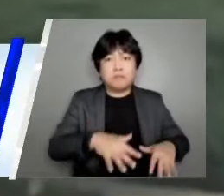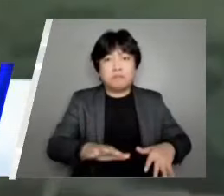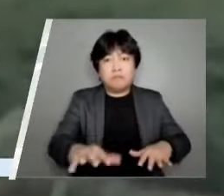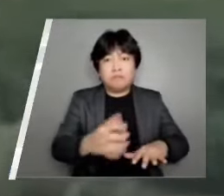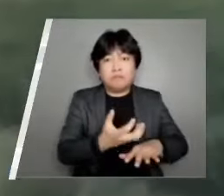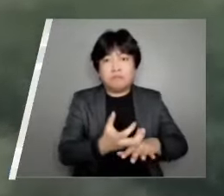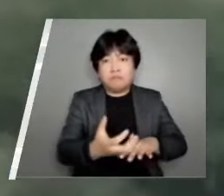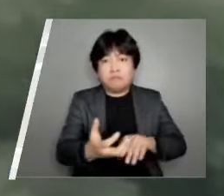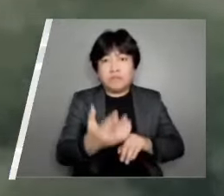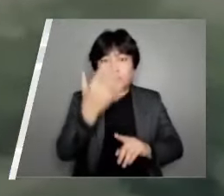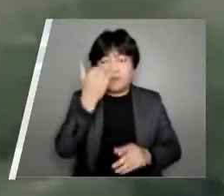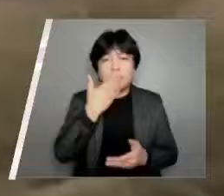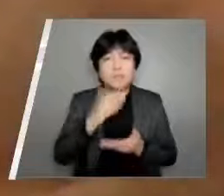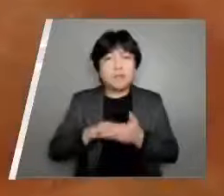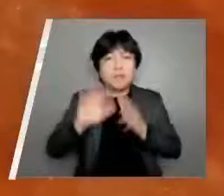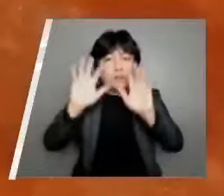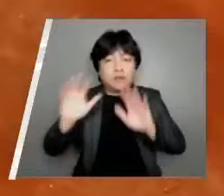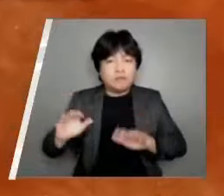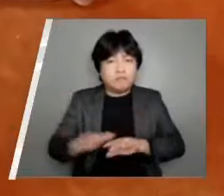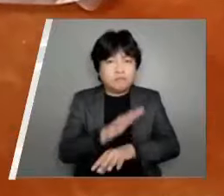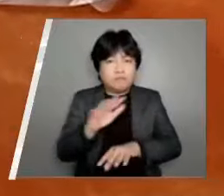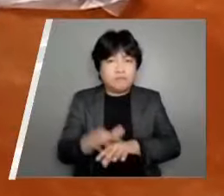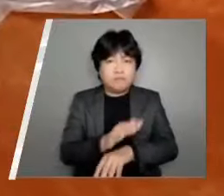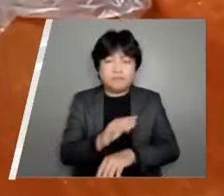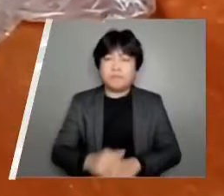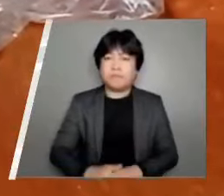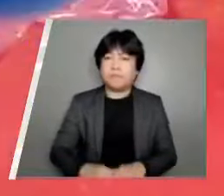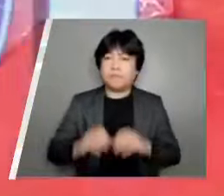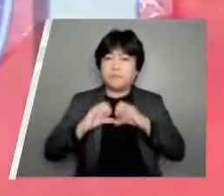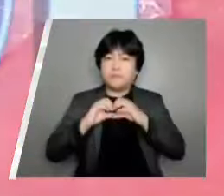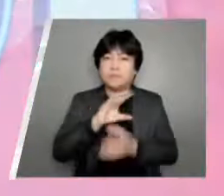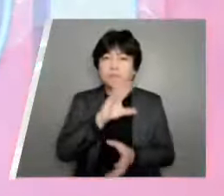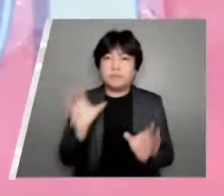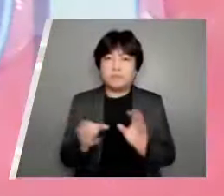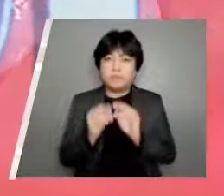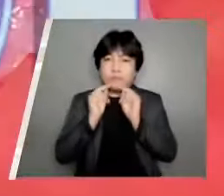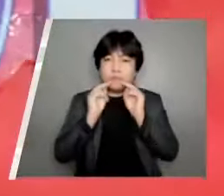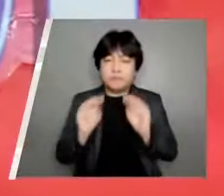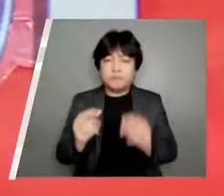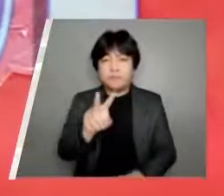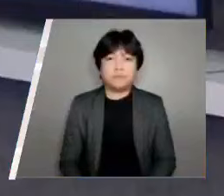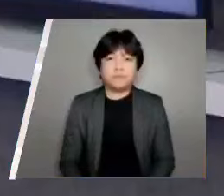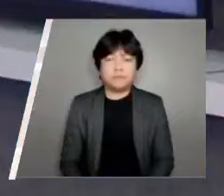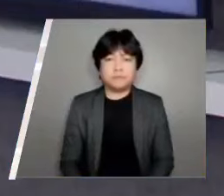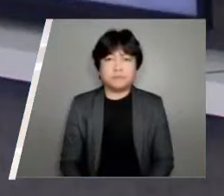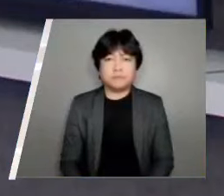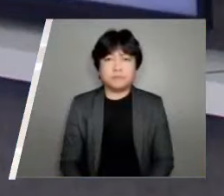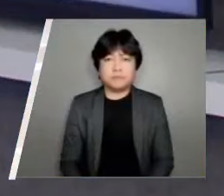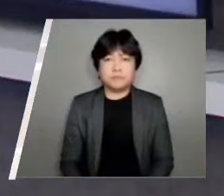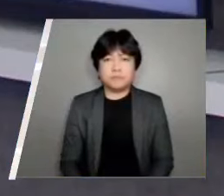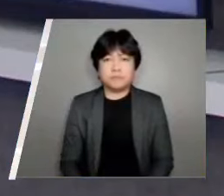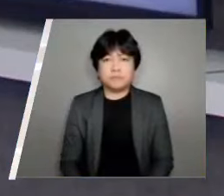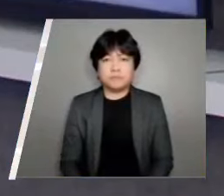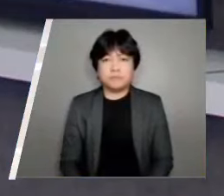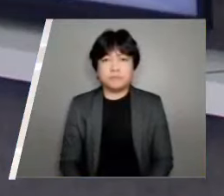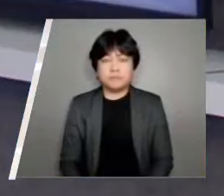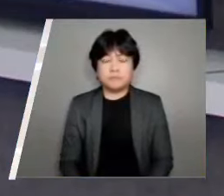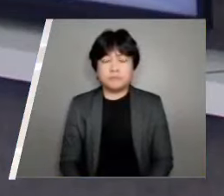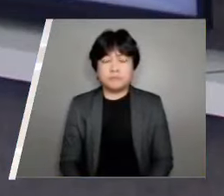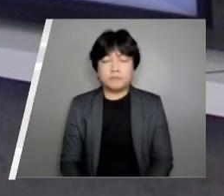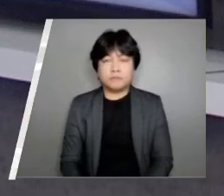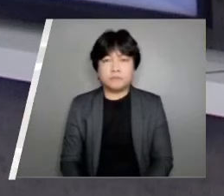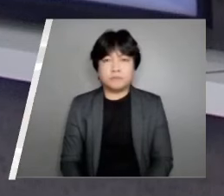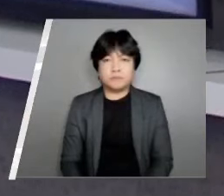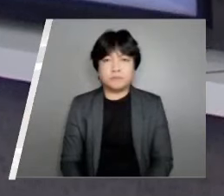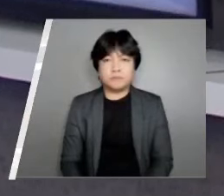ng panahon. Para sa GMA Integrated News, Emil Sumangil ang inyong saksi. Kasunod ng malawakang